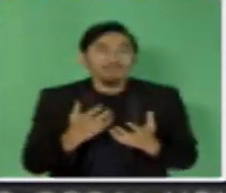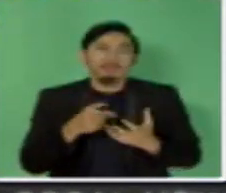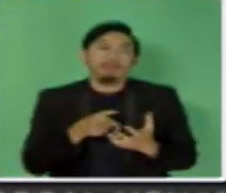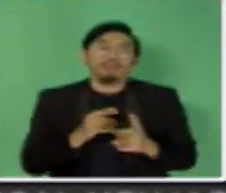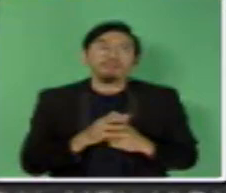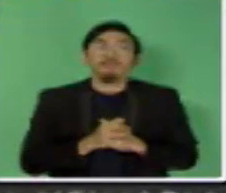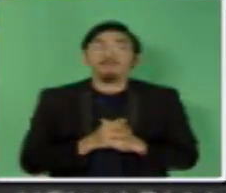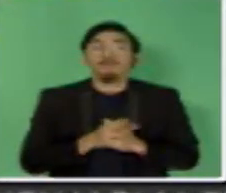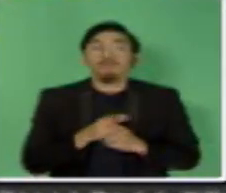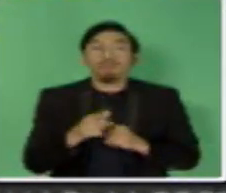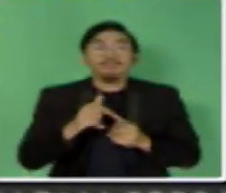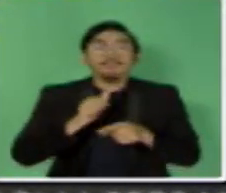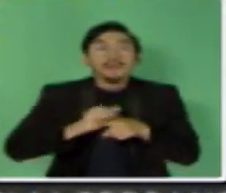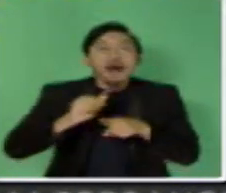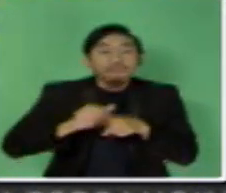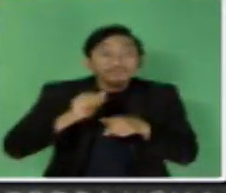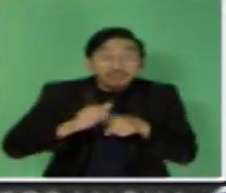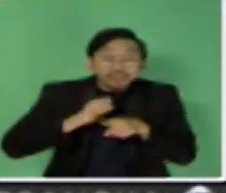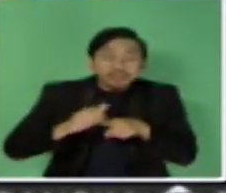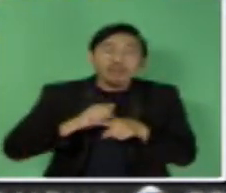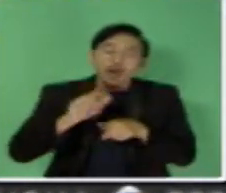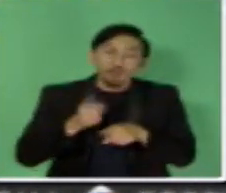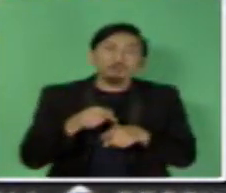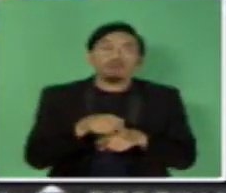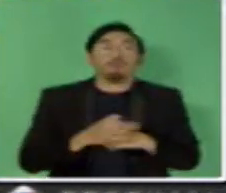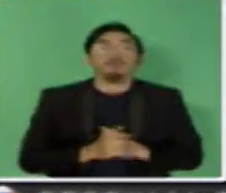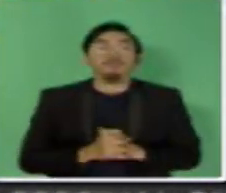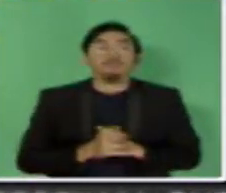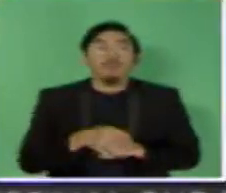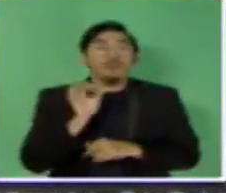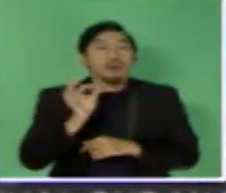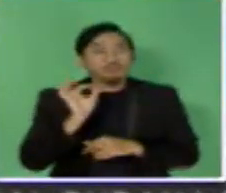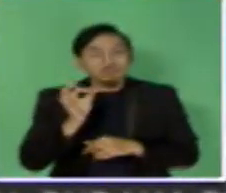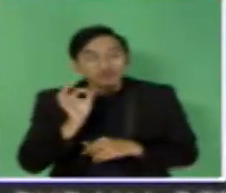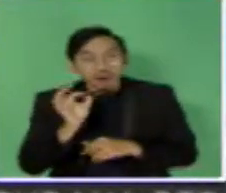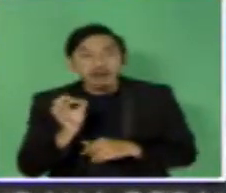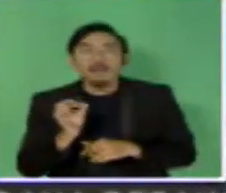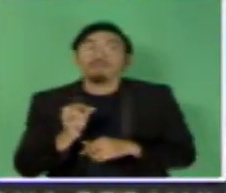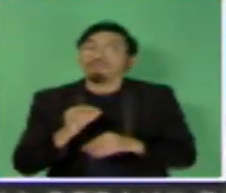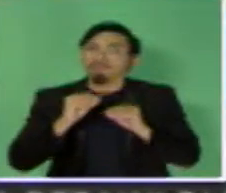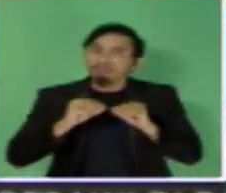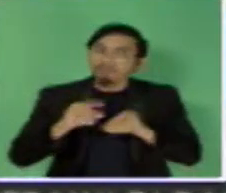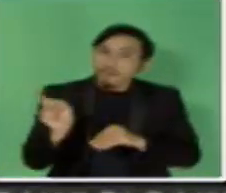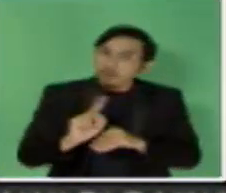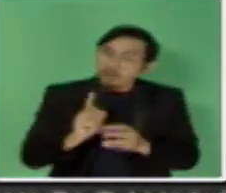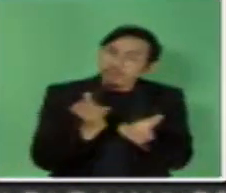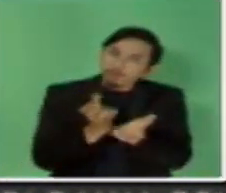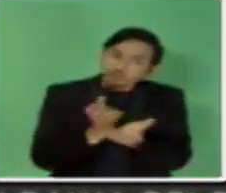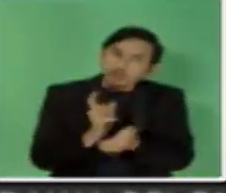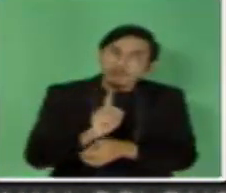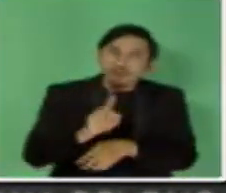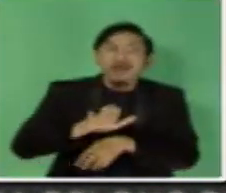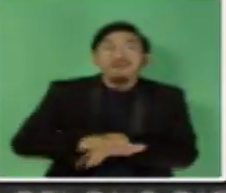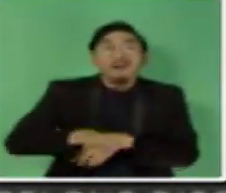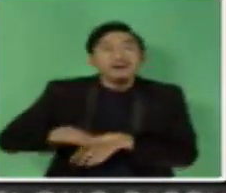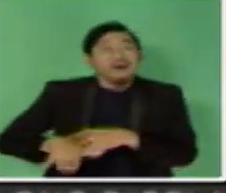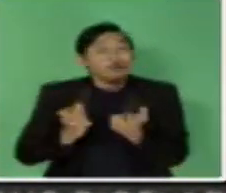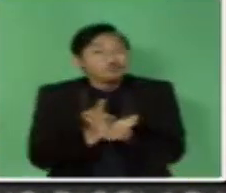ada dorongan untuk mengejar rasa nyaman. Nah, adiksi itu sendiri kan bisa terhadap game, terhadap